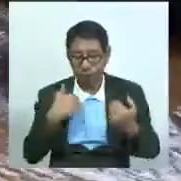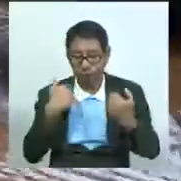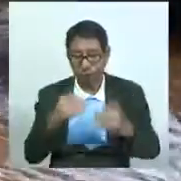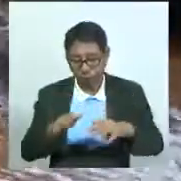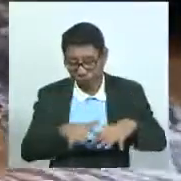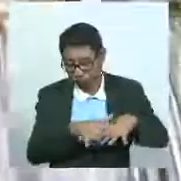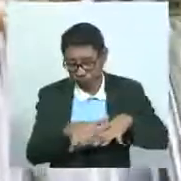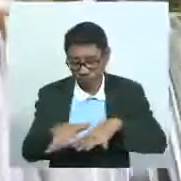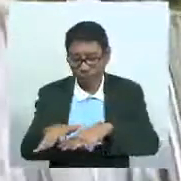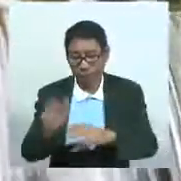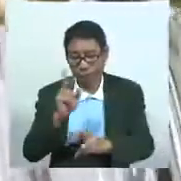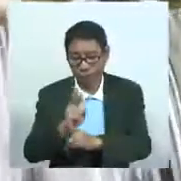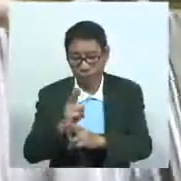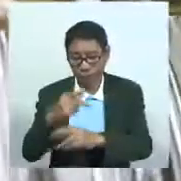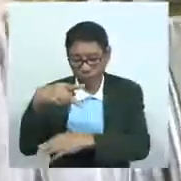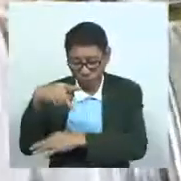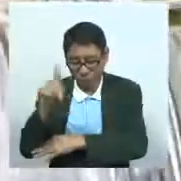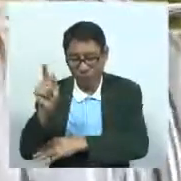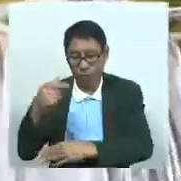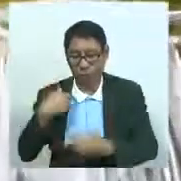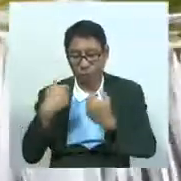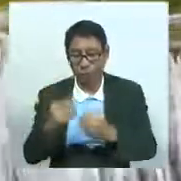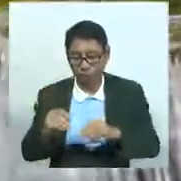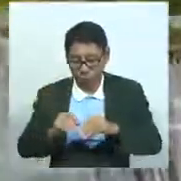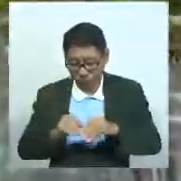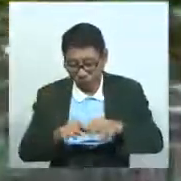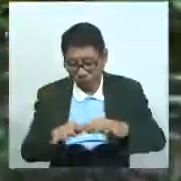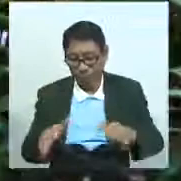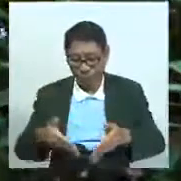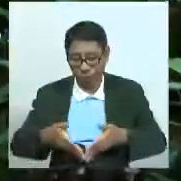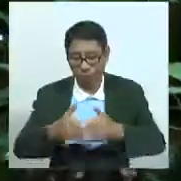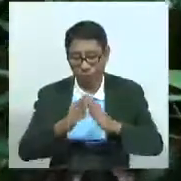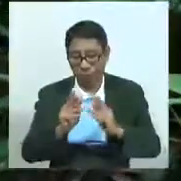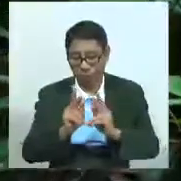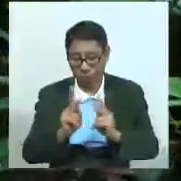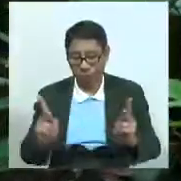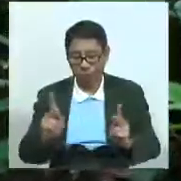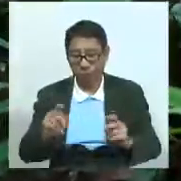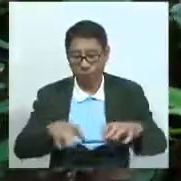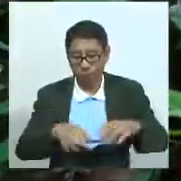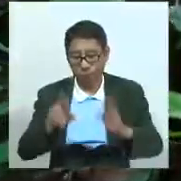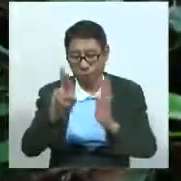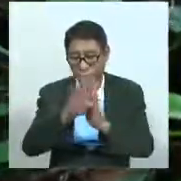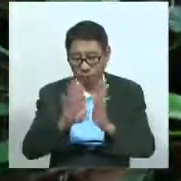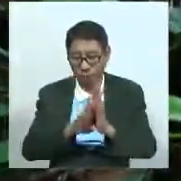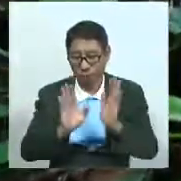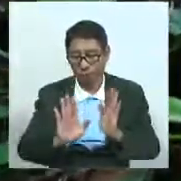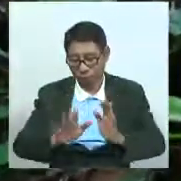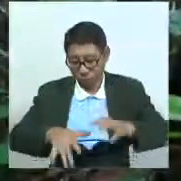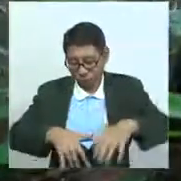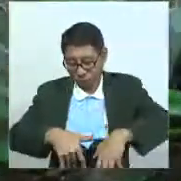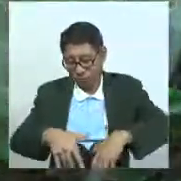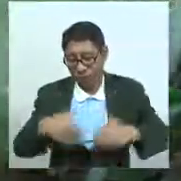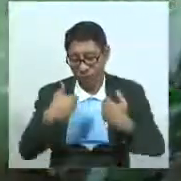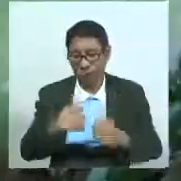แม่ละอูเพื่ออนุรักษ์ฟื้นฟูป่าต้นน้ำและขยายผลโดยจัดตั้งคณะทำงานการจัดระเบียบที่ดินของชุมชนภาคีเ